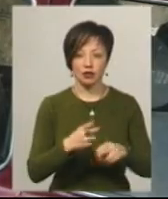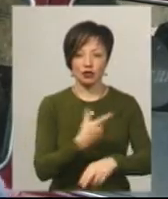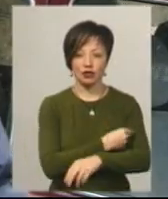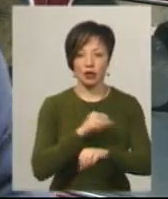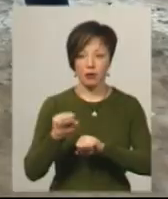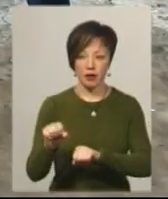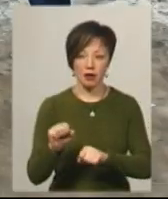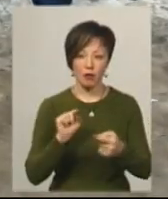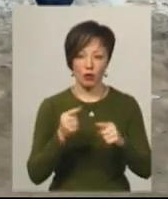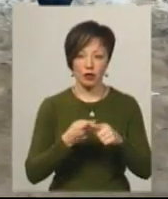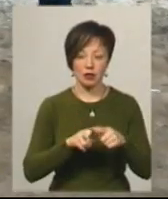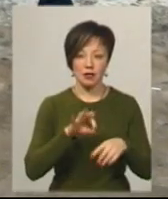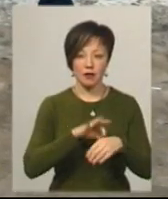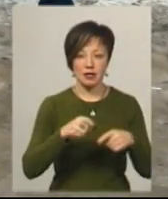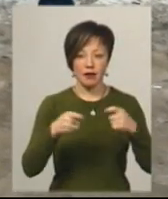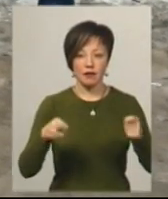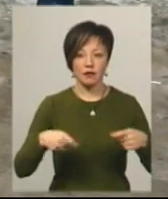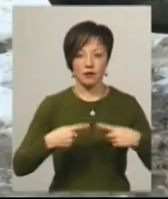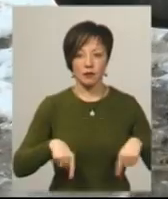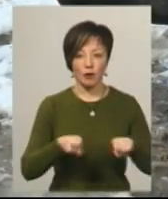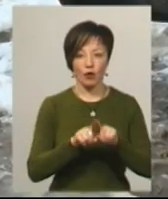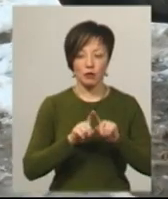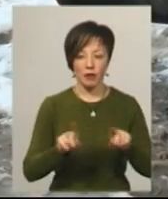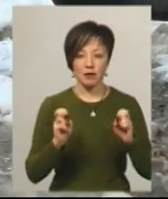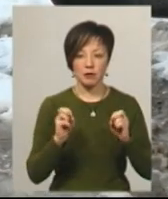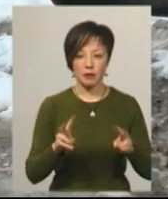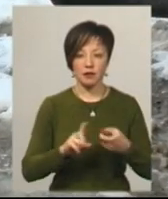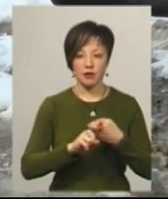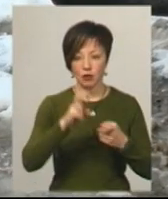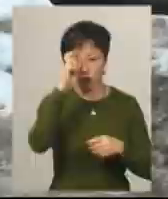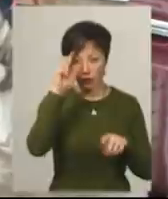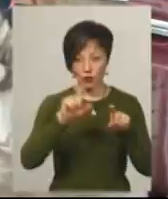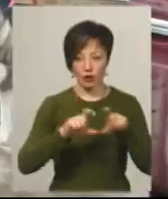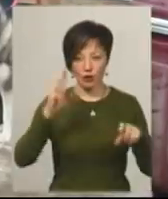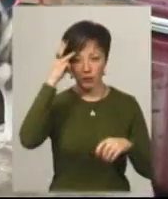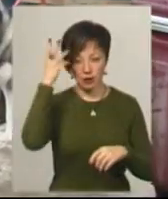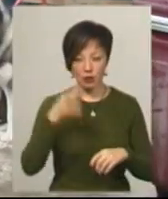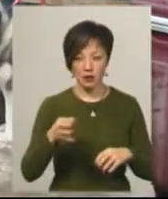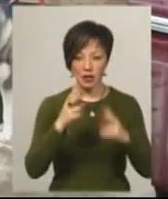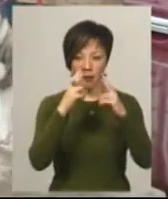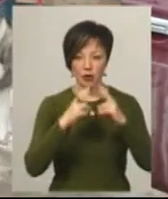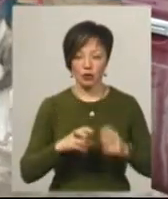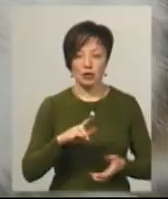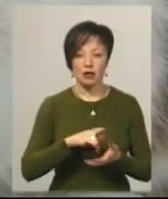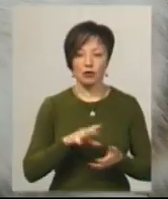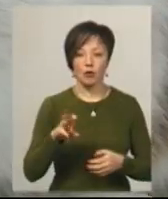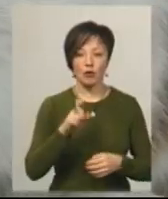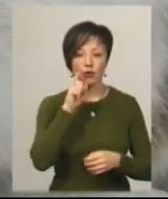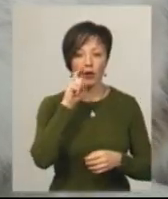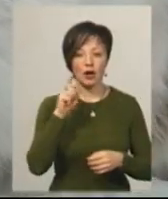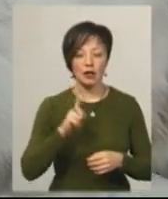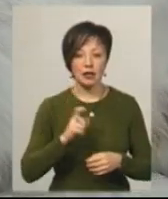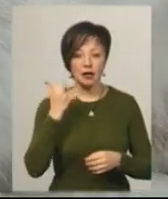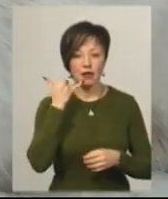даного захворювання. Завідувач відділення особливо небезпечних інфекцій державної установи Хмельницький обласний лабораторний центр МОЗ України Віталій